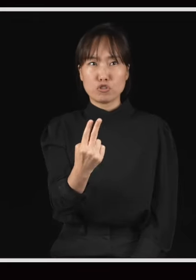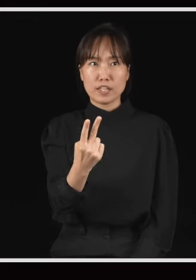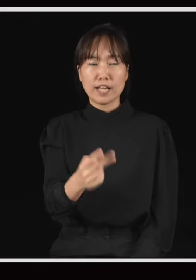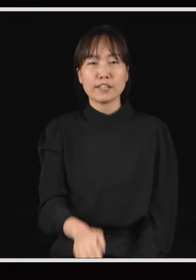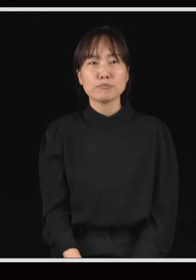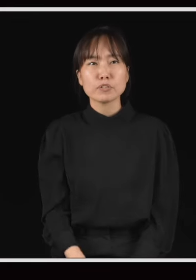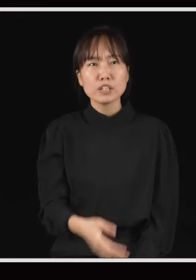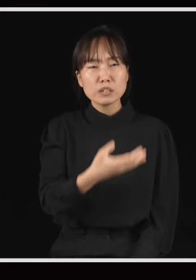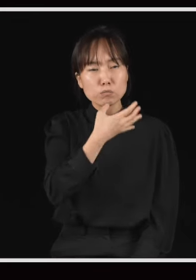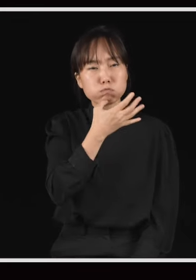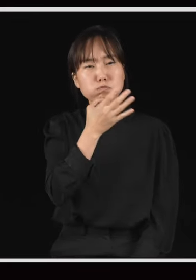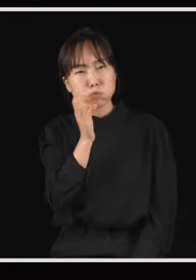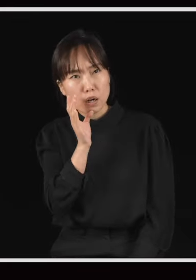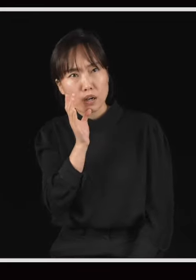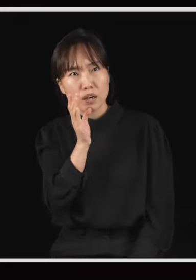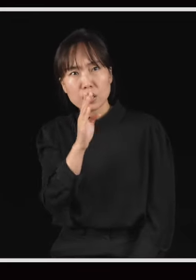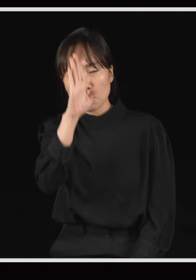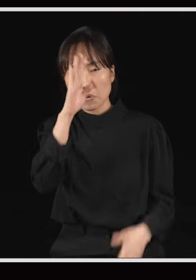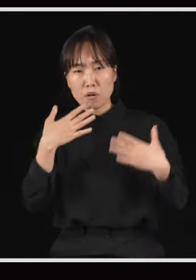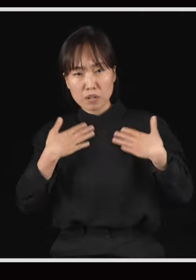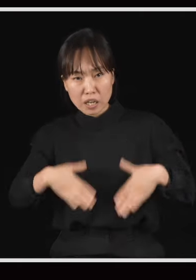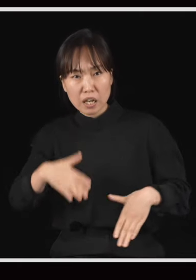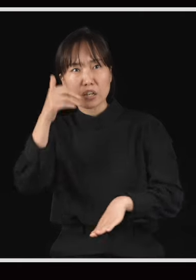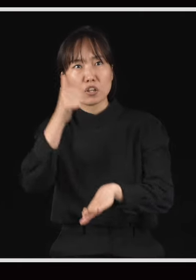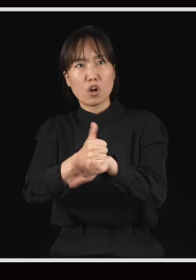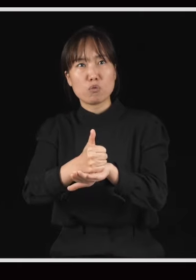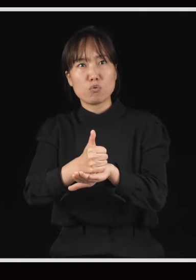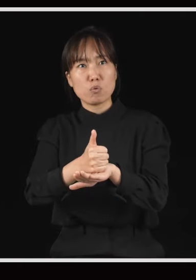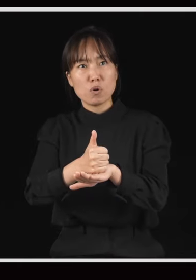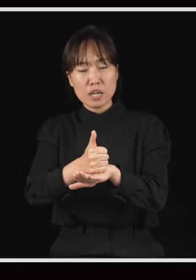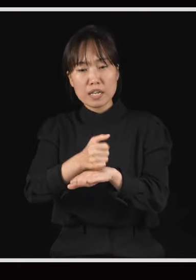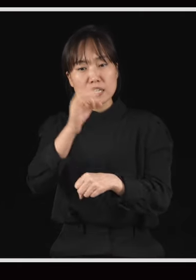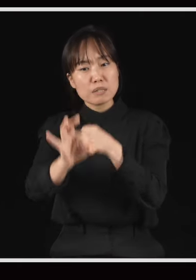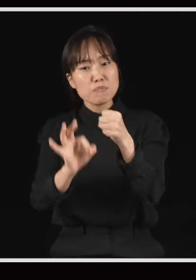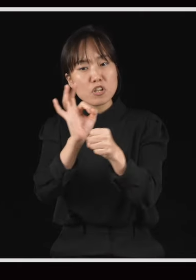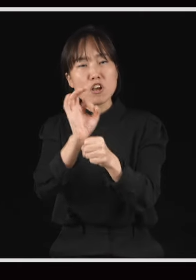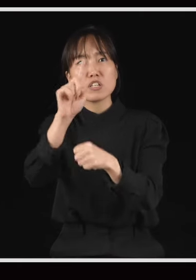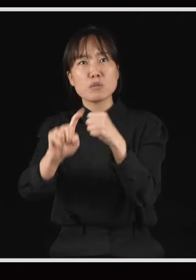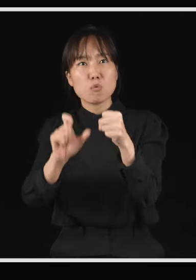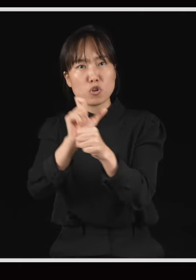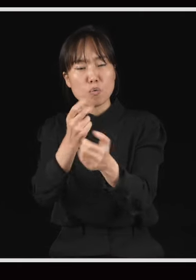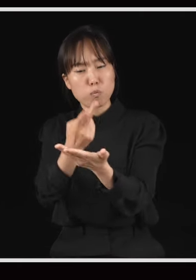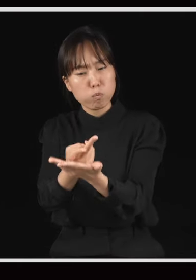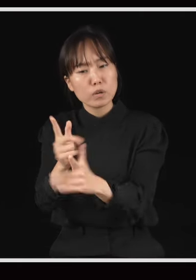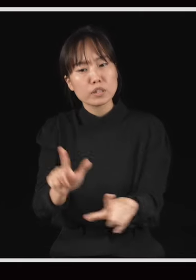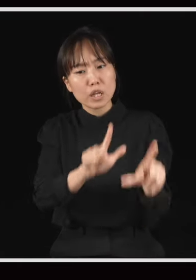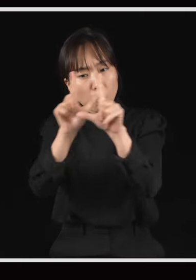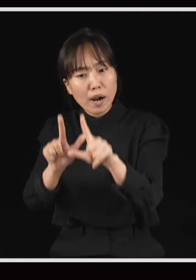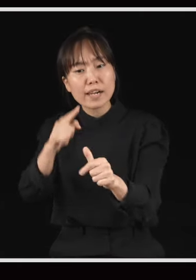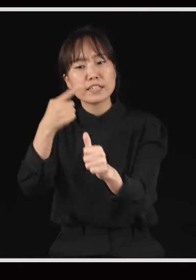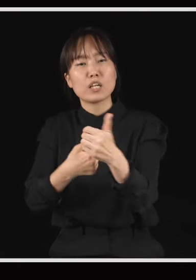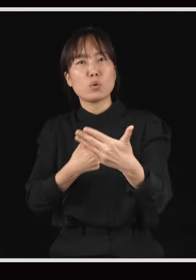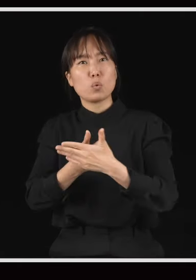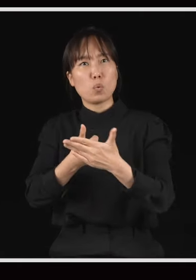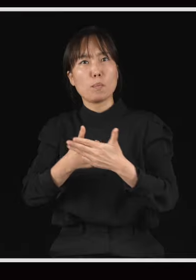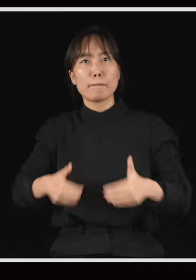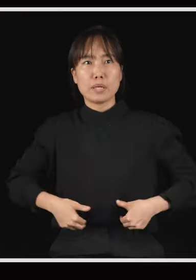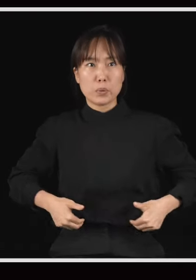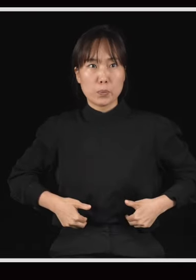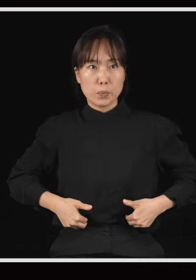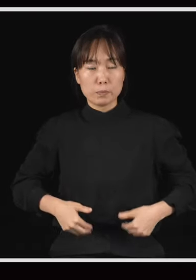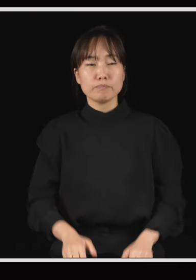보통 노쇠하시면 10에서 15년 정도를 돌봄 요구가 있게 될 수도 있습니다. 아까 전에